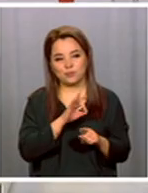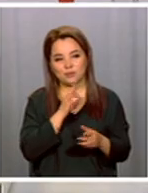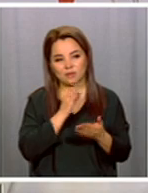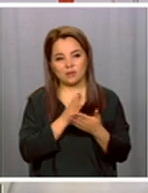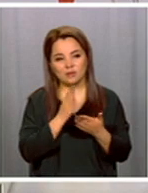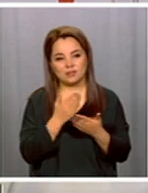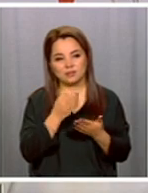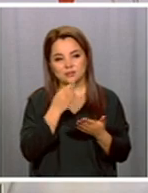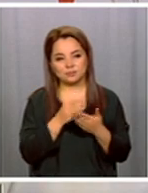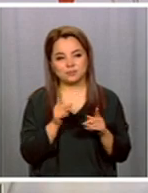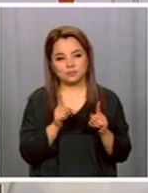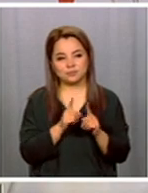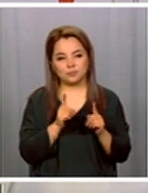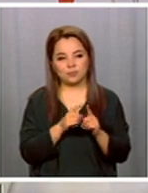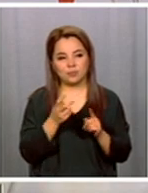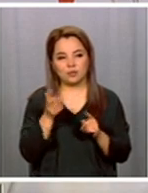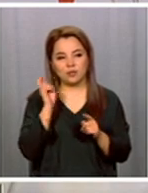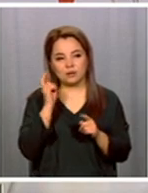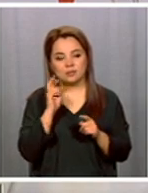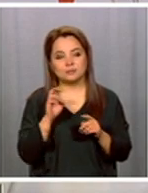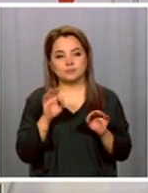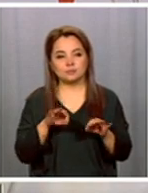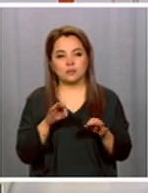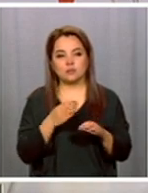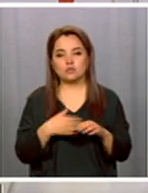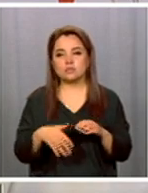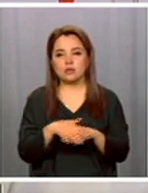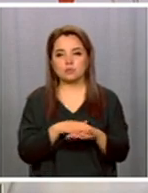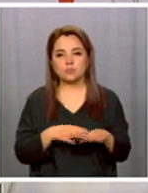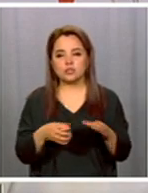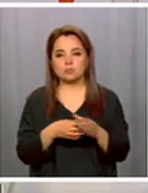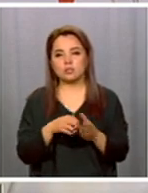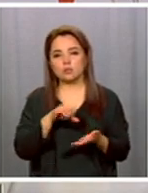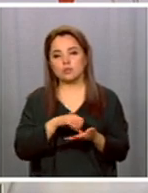қара түсті болып келеді, көруге болады.